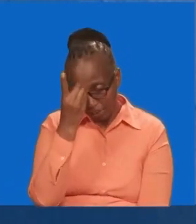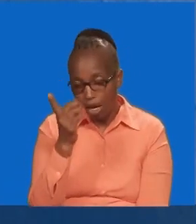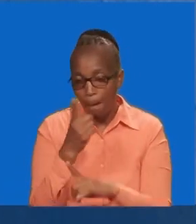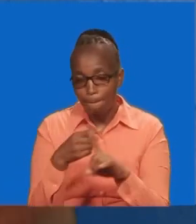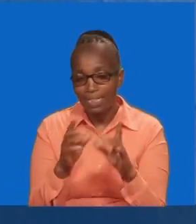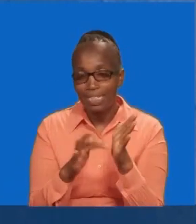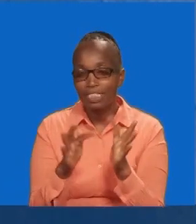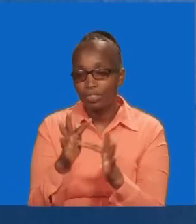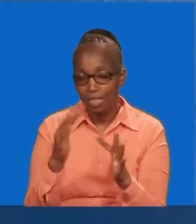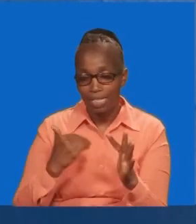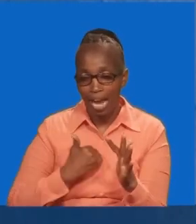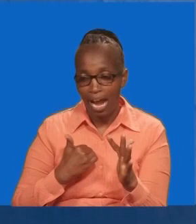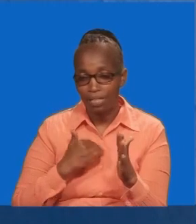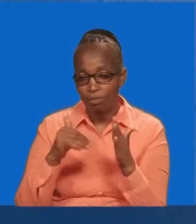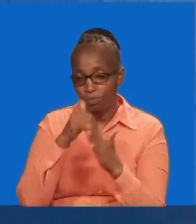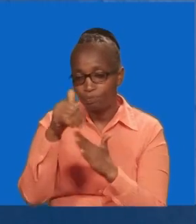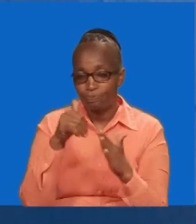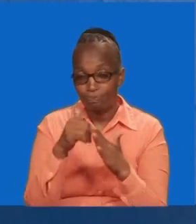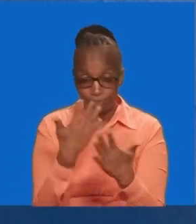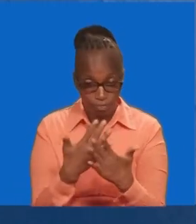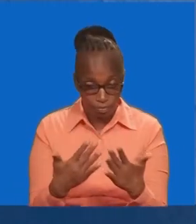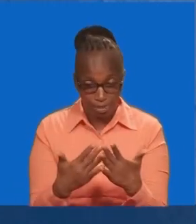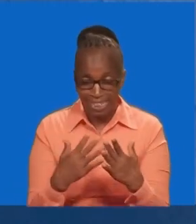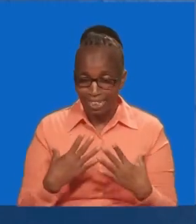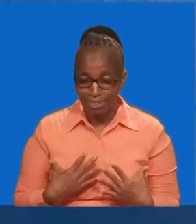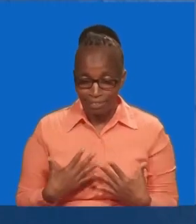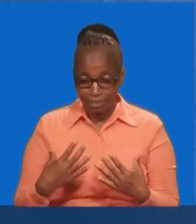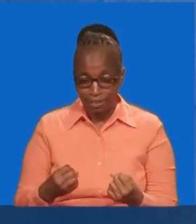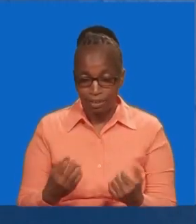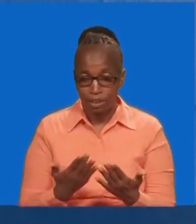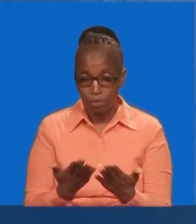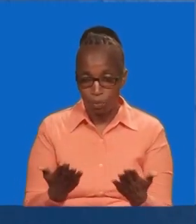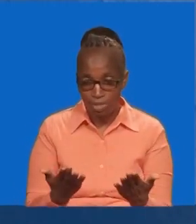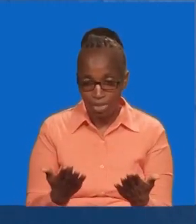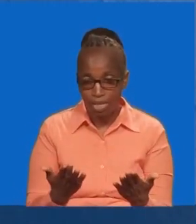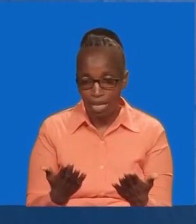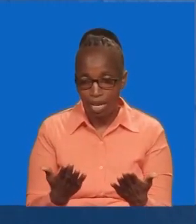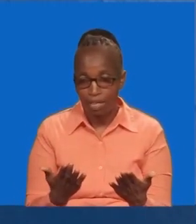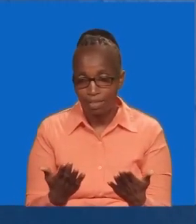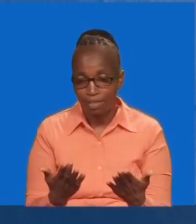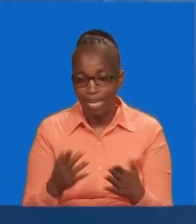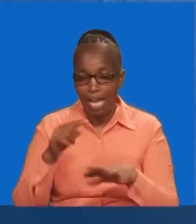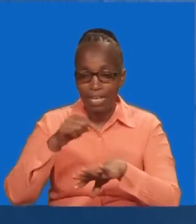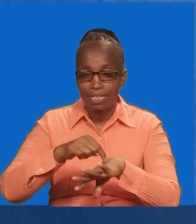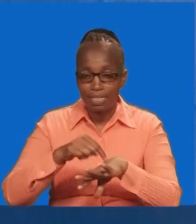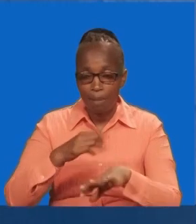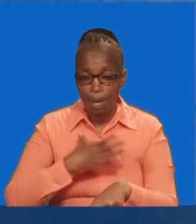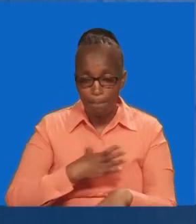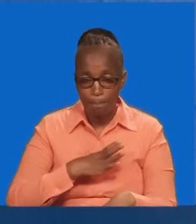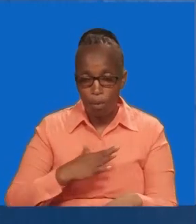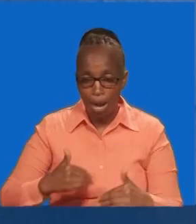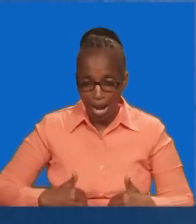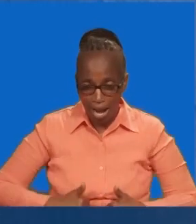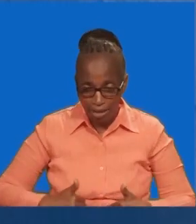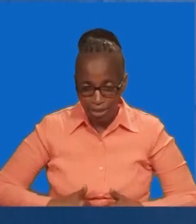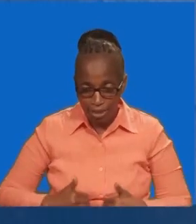pesa. Yesu alikuwa na kila kitu. Ukiangalia uponyaji alikuwa nao. Ukiangalia hata wakati watu